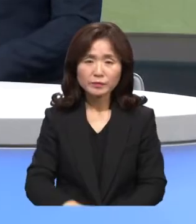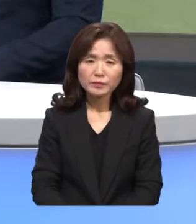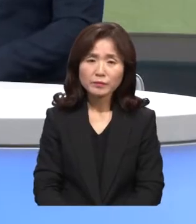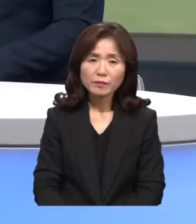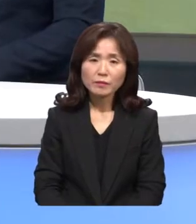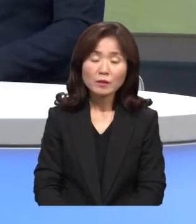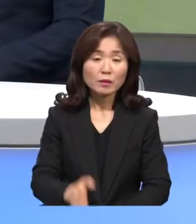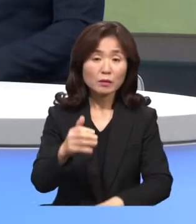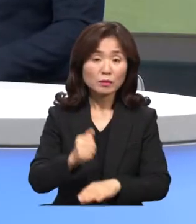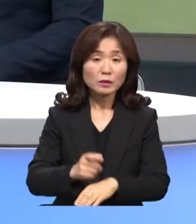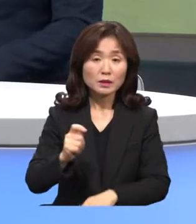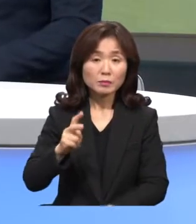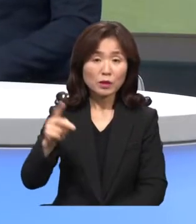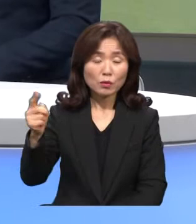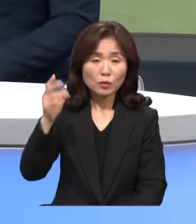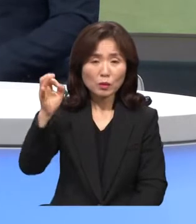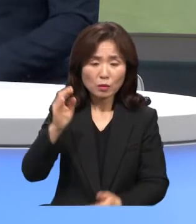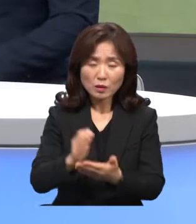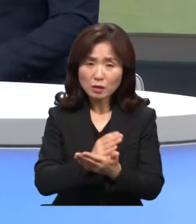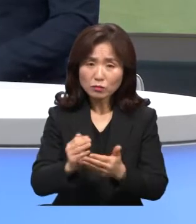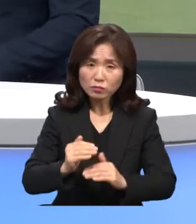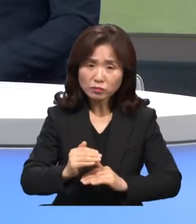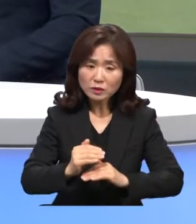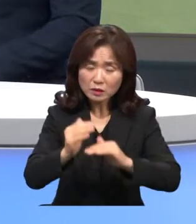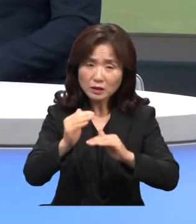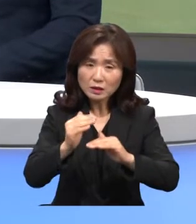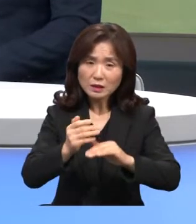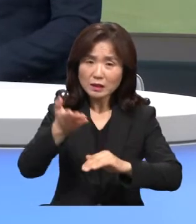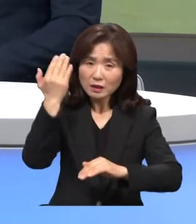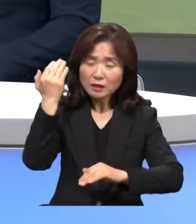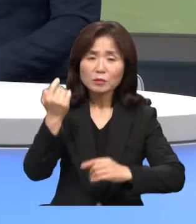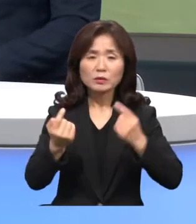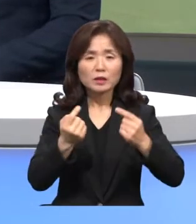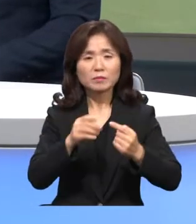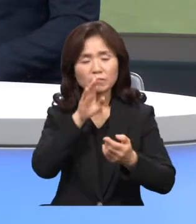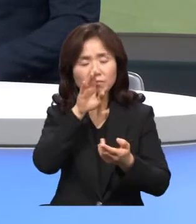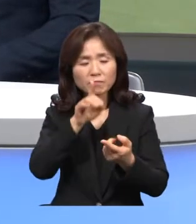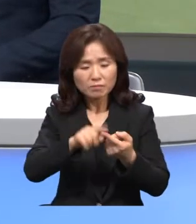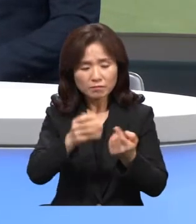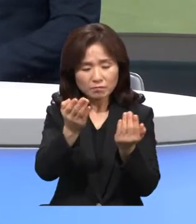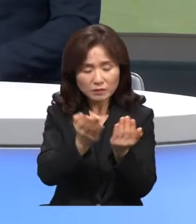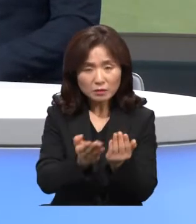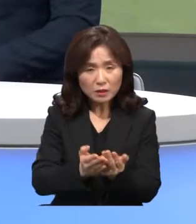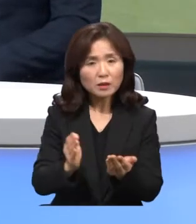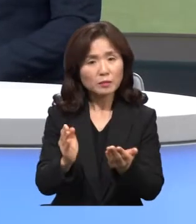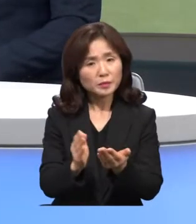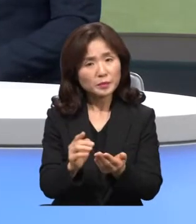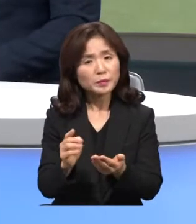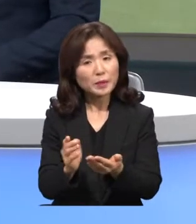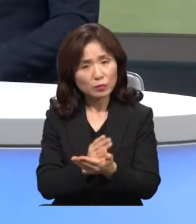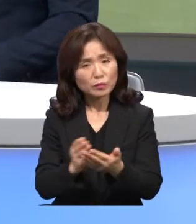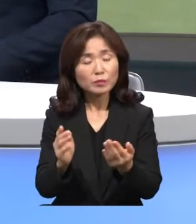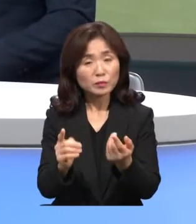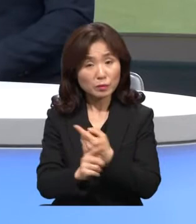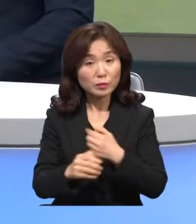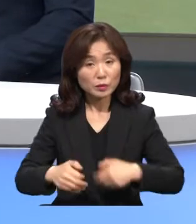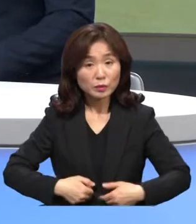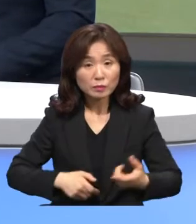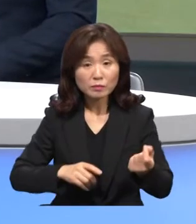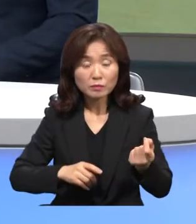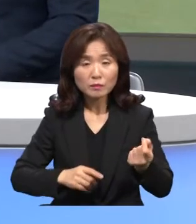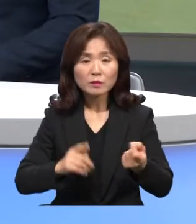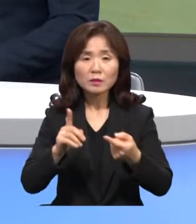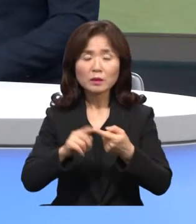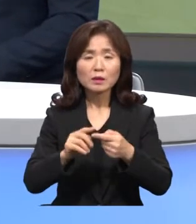결국은 쓰실 요 배분 과정이 이정희 보다는 합리적으로 좀 운영이 되어야 된다 바뀌어야 한다 이런 얘길 텐데 구체적으로 이에 대한